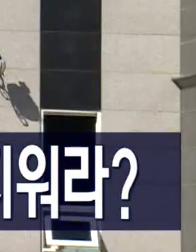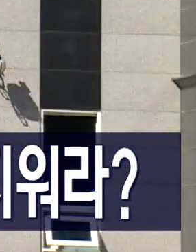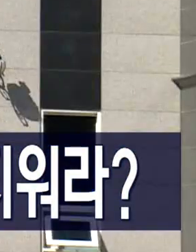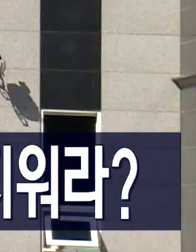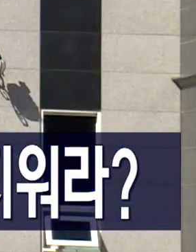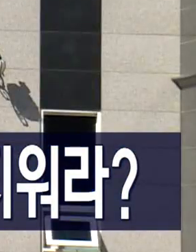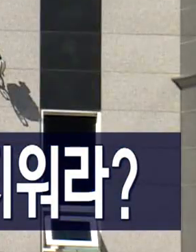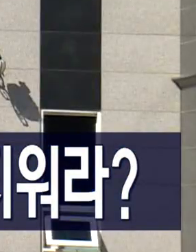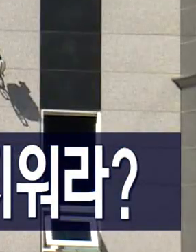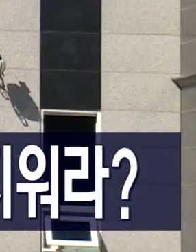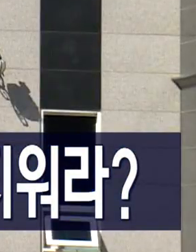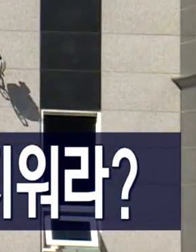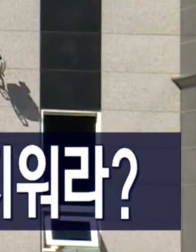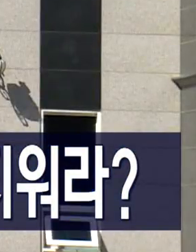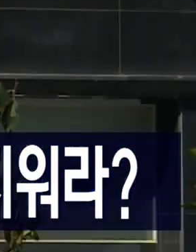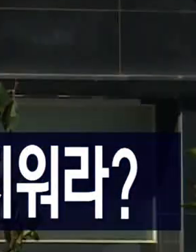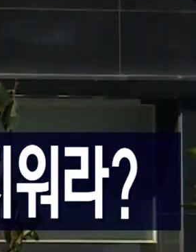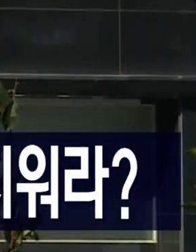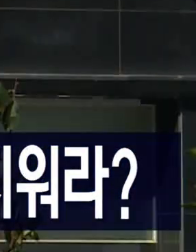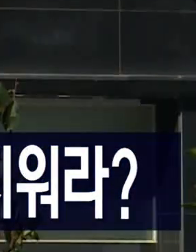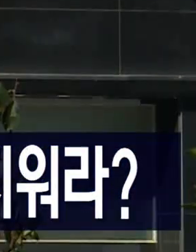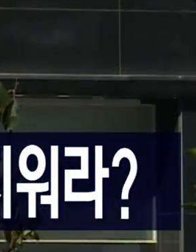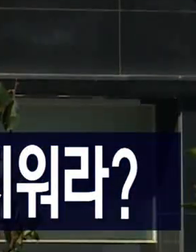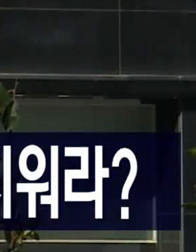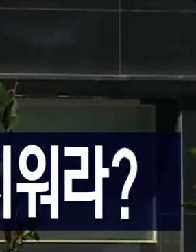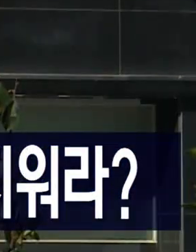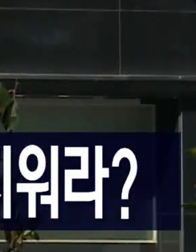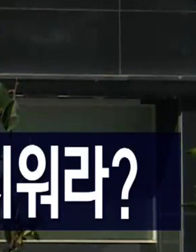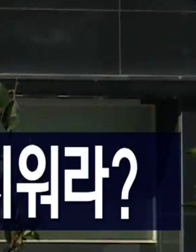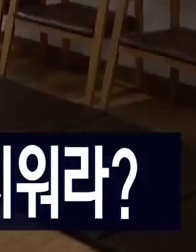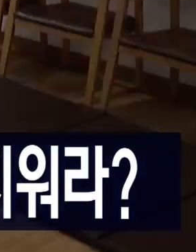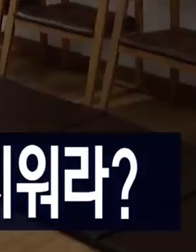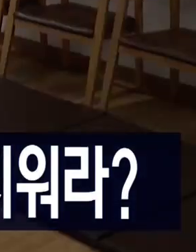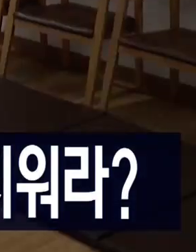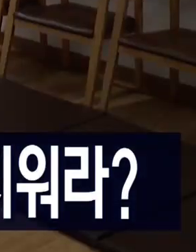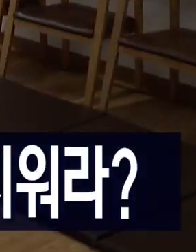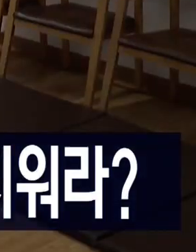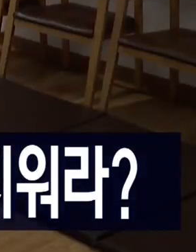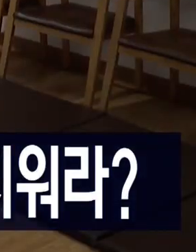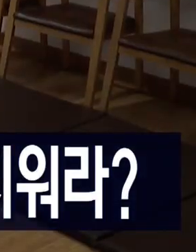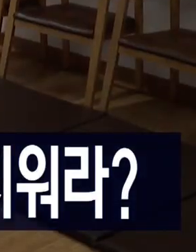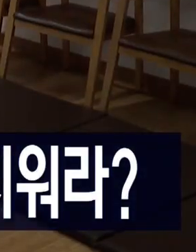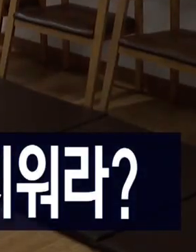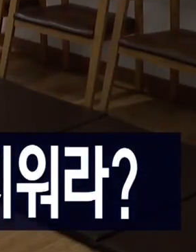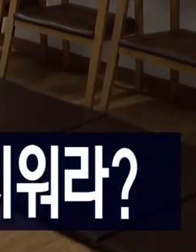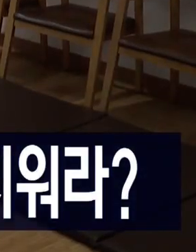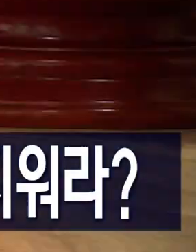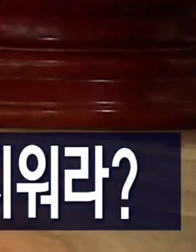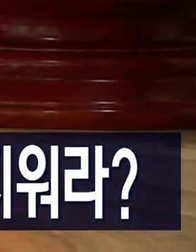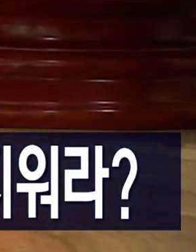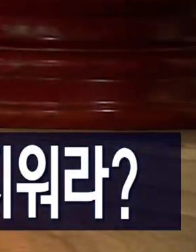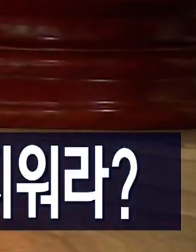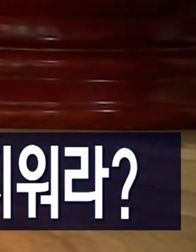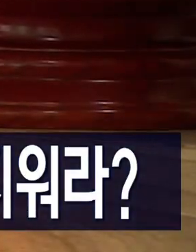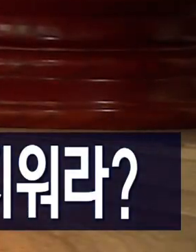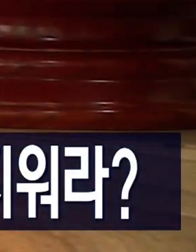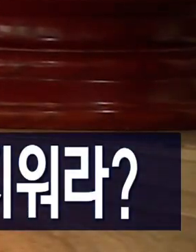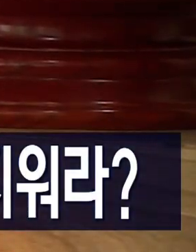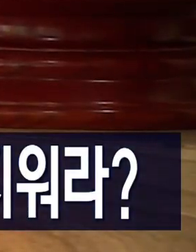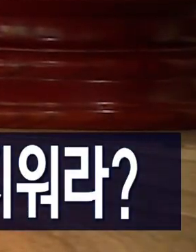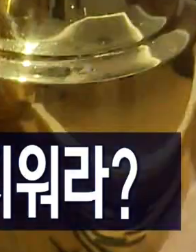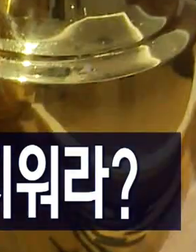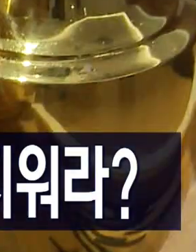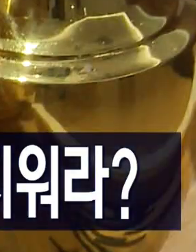김덕구 시 의원이 경영하는 장례식장에 억대 보조금이 투입됩니다. 시 의원이 되기 전에 정해진 사업이라고는 하지만 의회도 예산을 심의하면서 우회를